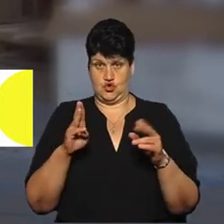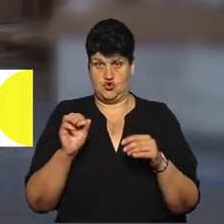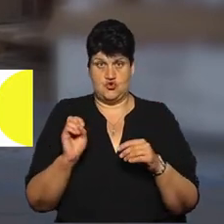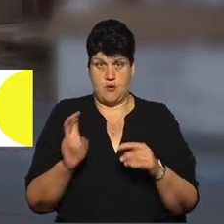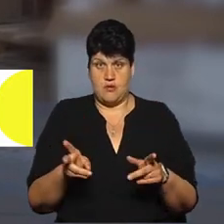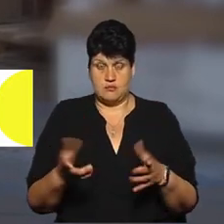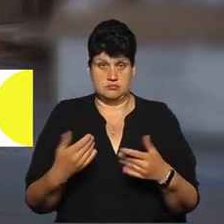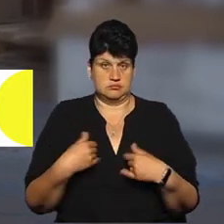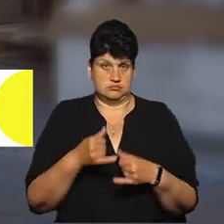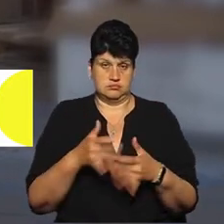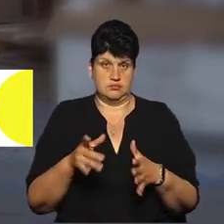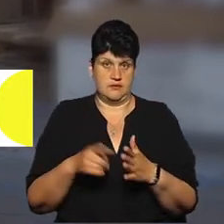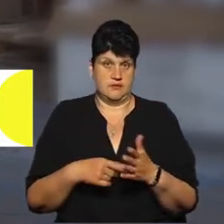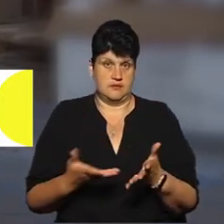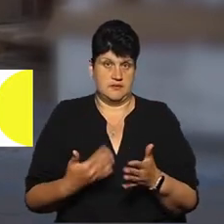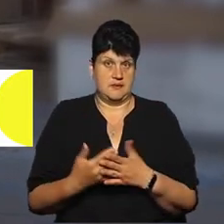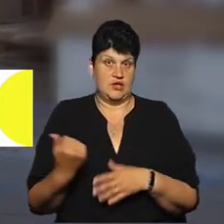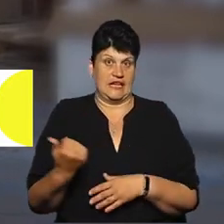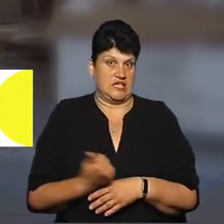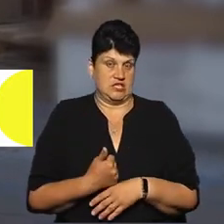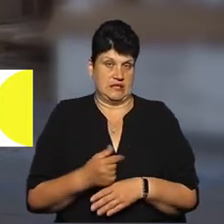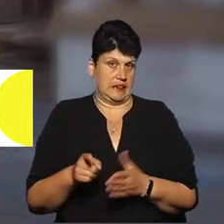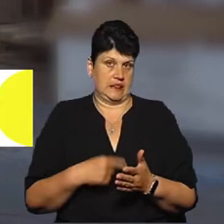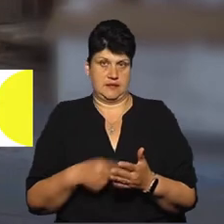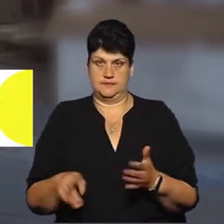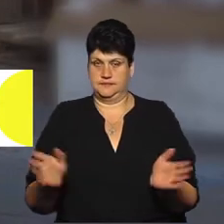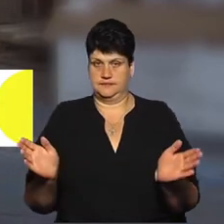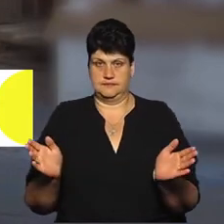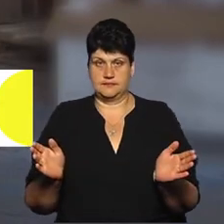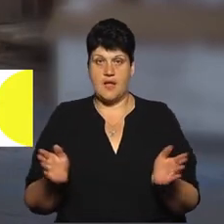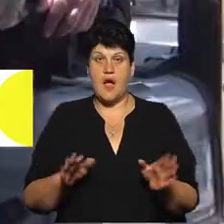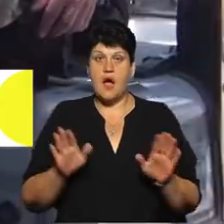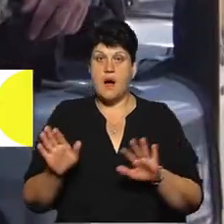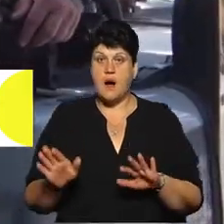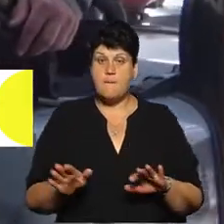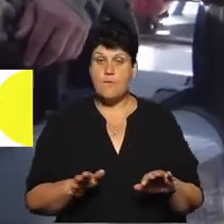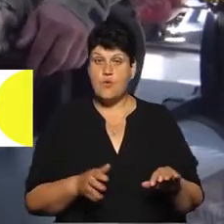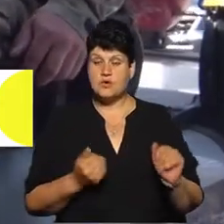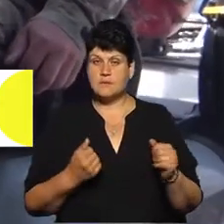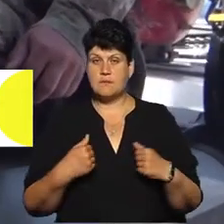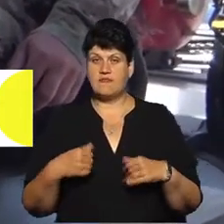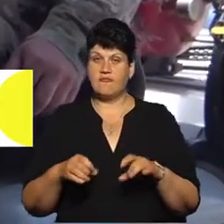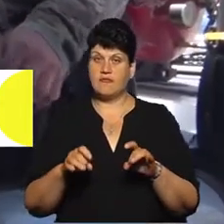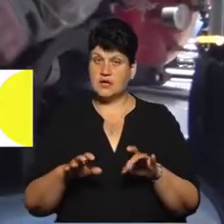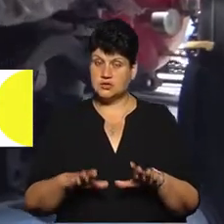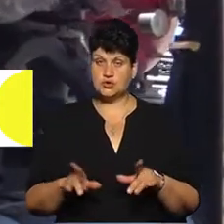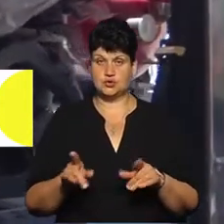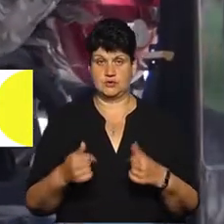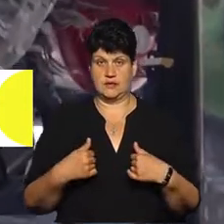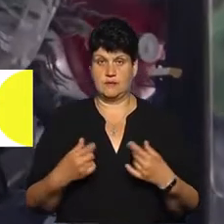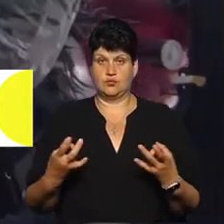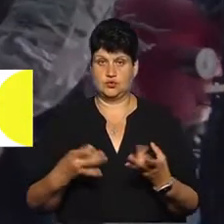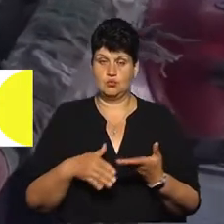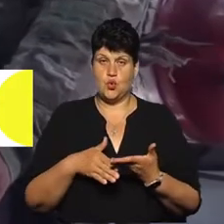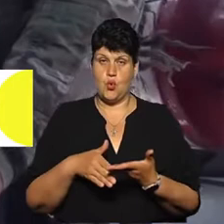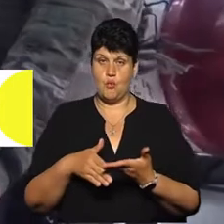мабуть, ще тиждень. І потім ми вирішили, що нам потрібно допомагати